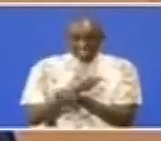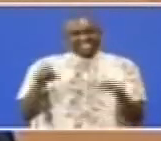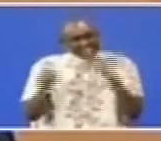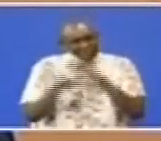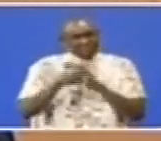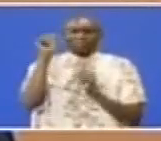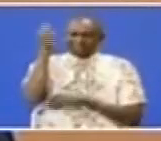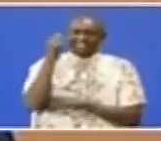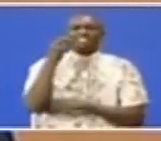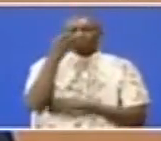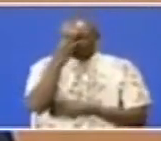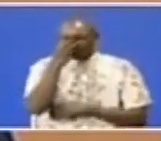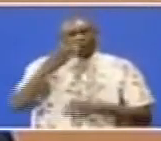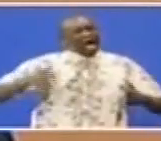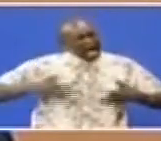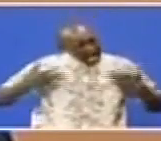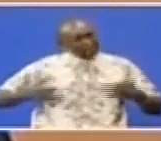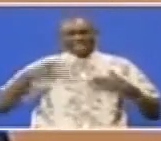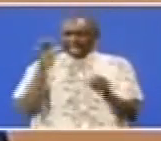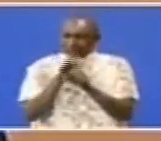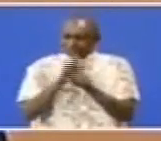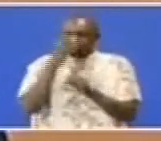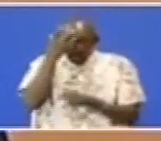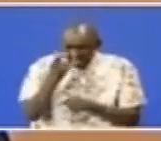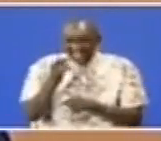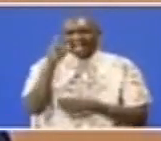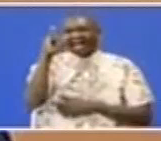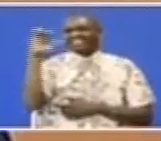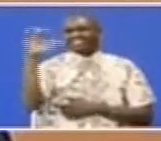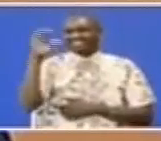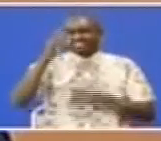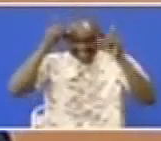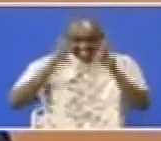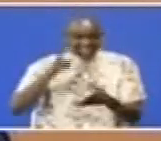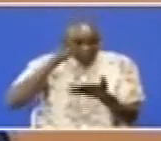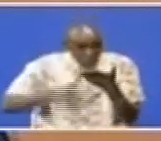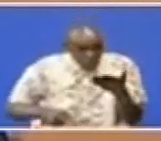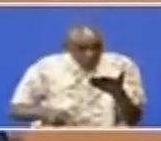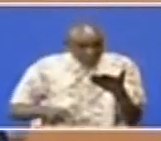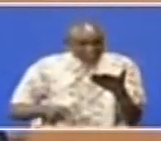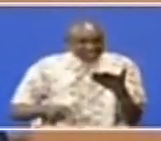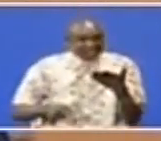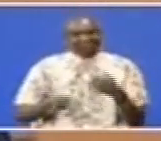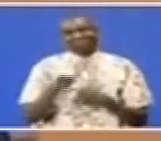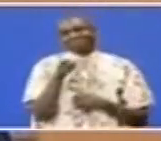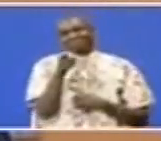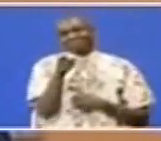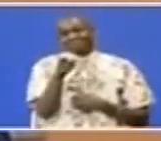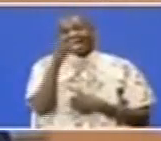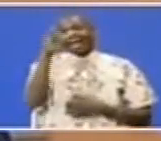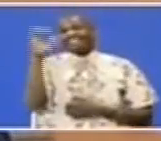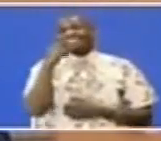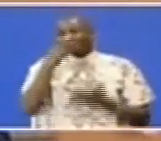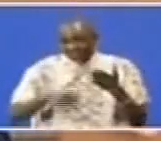Naibu wa rais William Ruto ameelezea furaha yake kutokana na uamuzi ulioafikiwa hapo jana na majaji katika mahakama ya ICC.